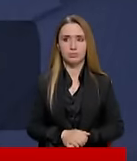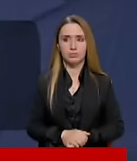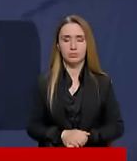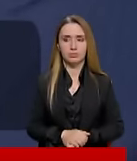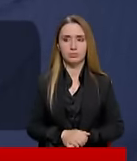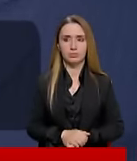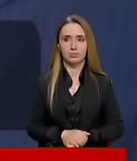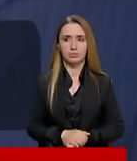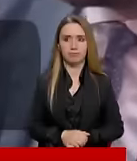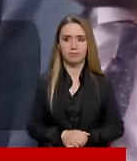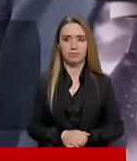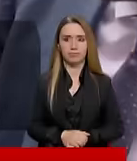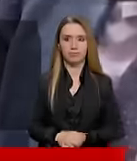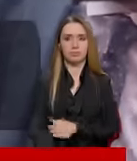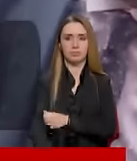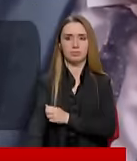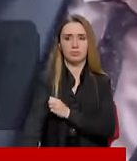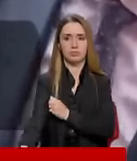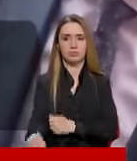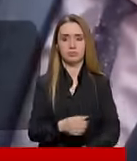söz verip de yapmadığı Bir şey